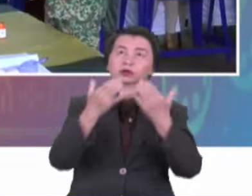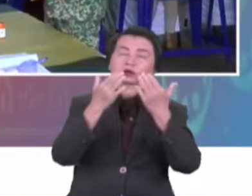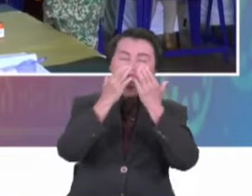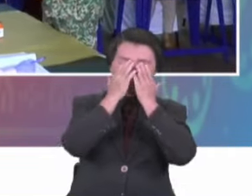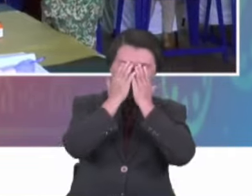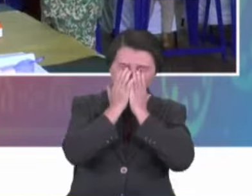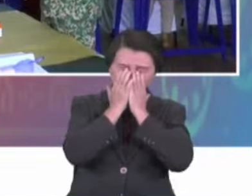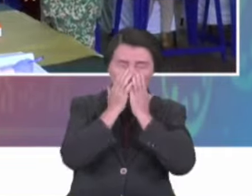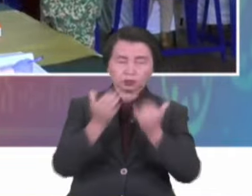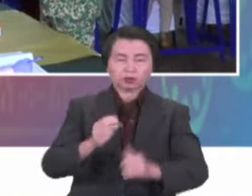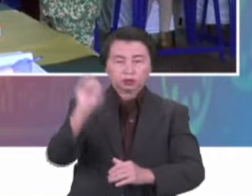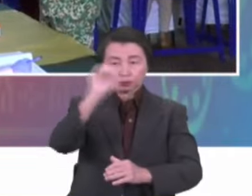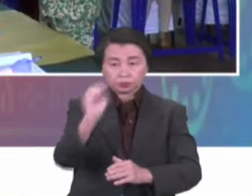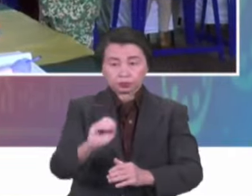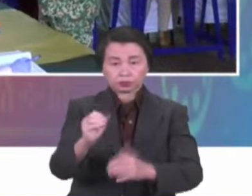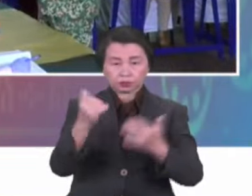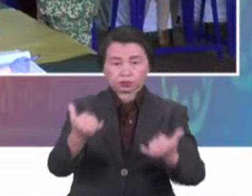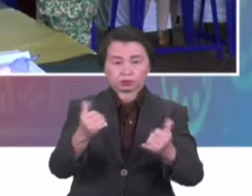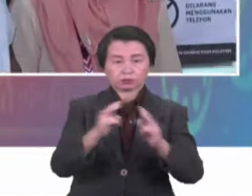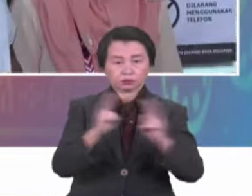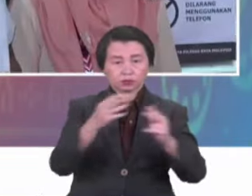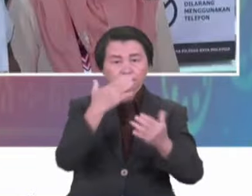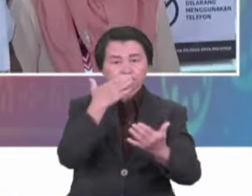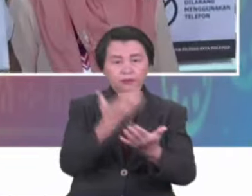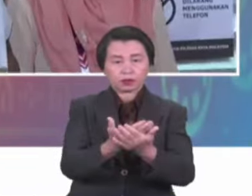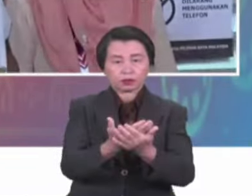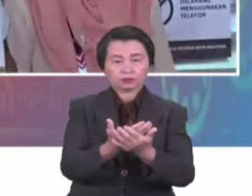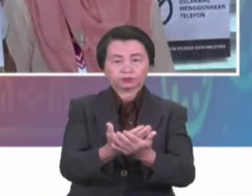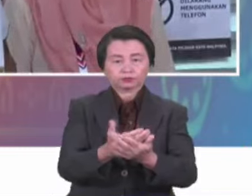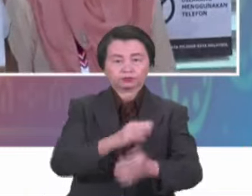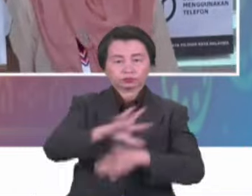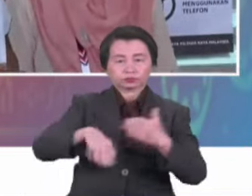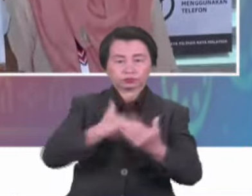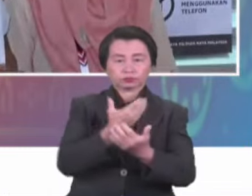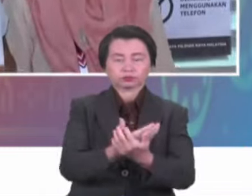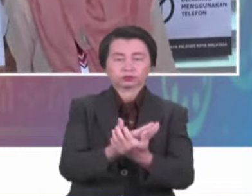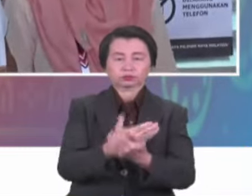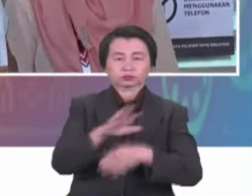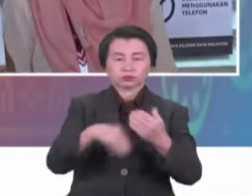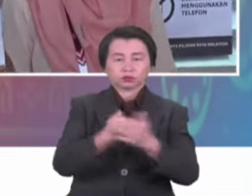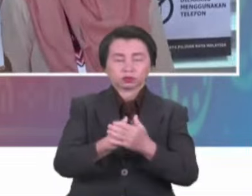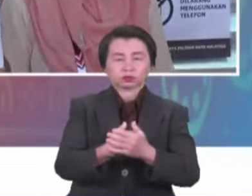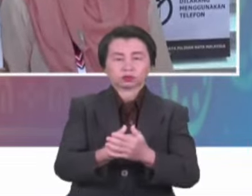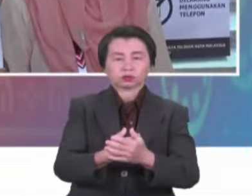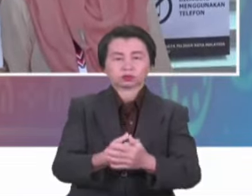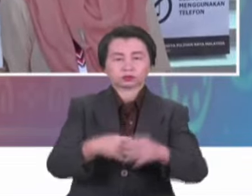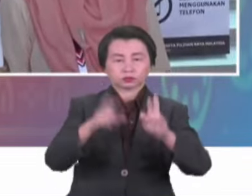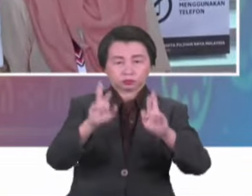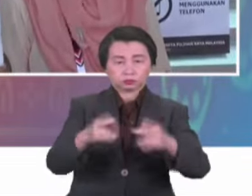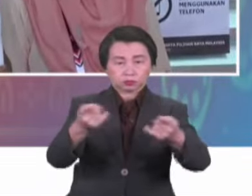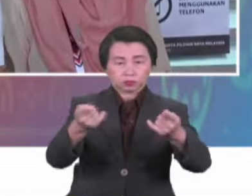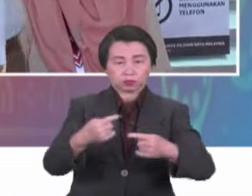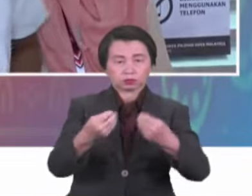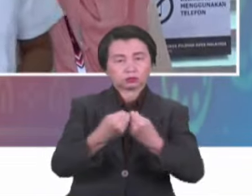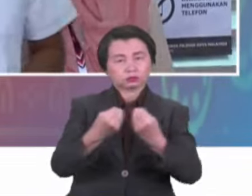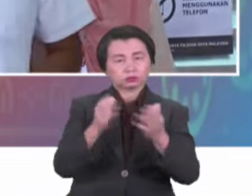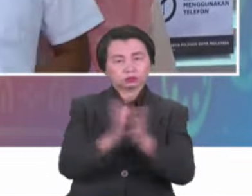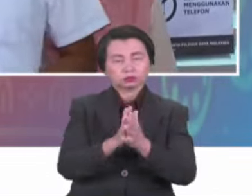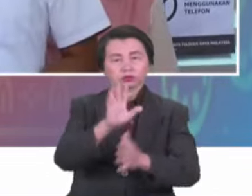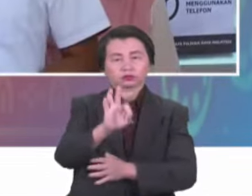Alhamdulillah, peratusan pada hari ini sangat baik, di mana keseluruhan pengundi yang hadir pada hari ini berjumlah lebih